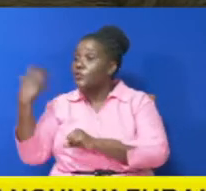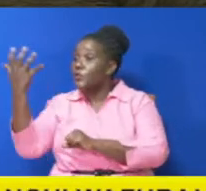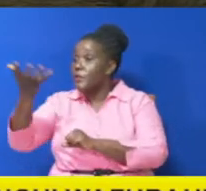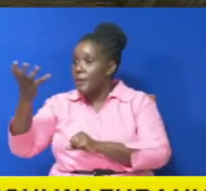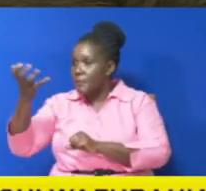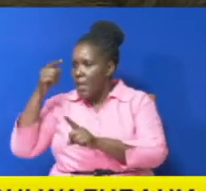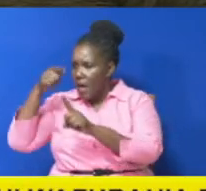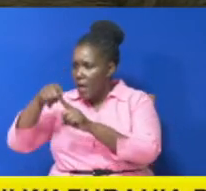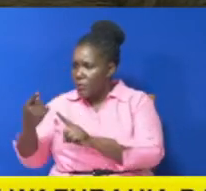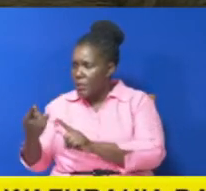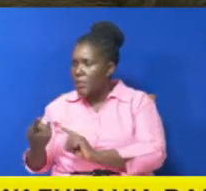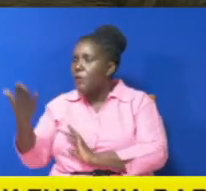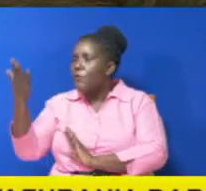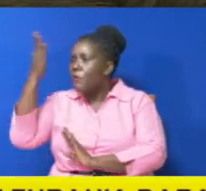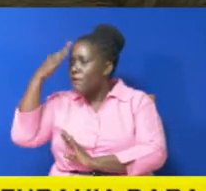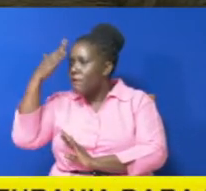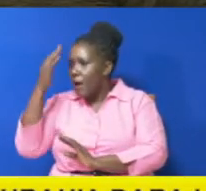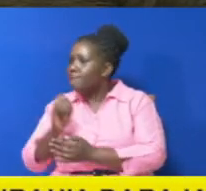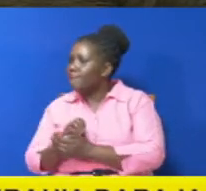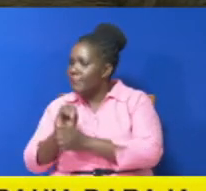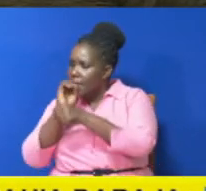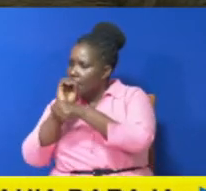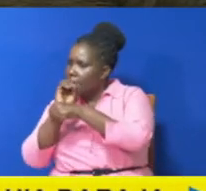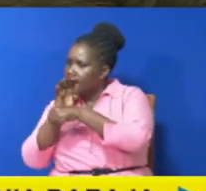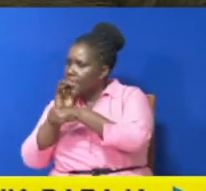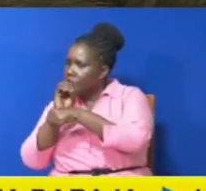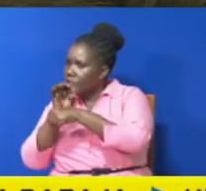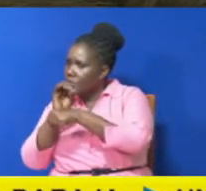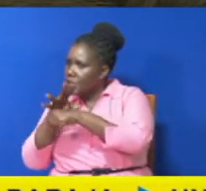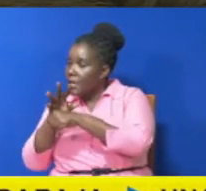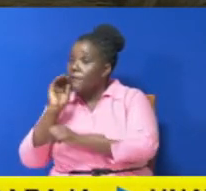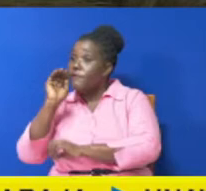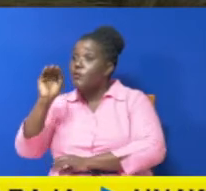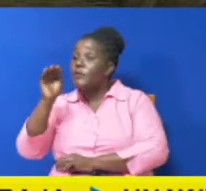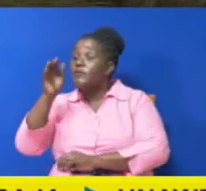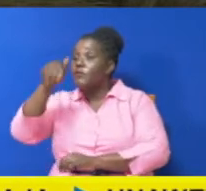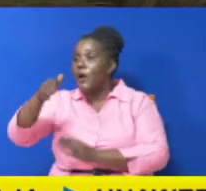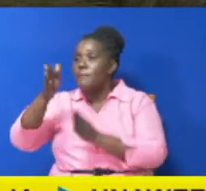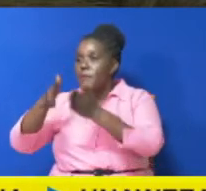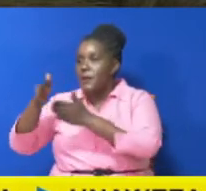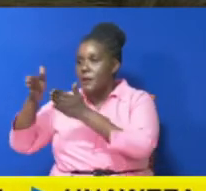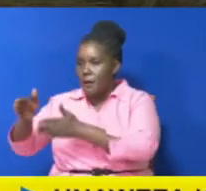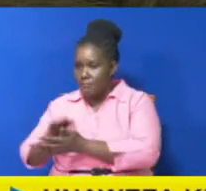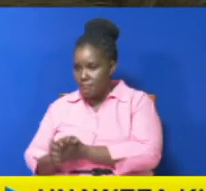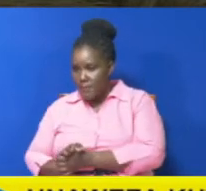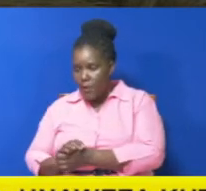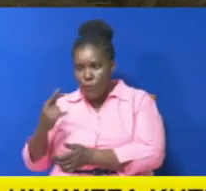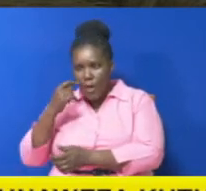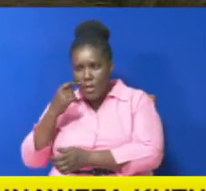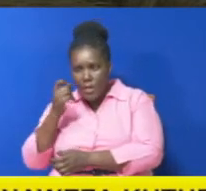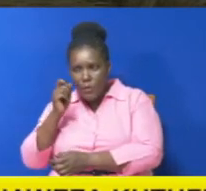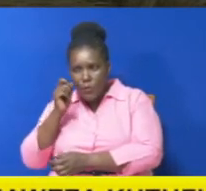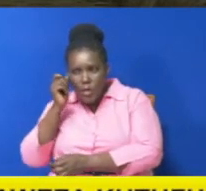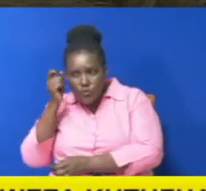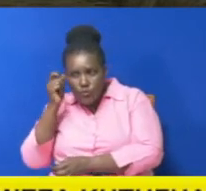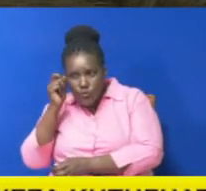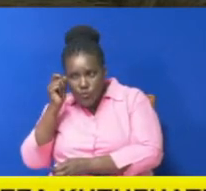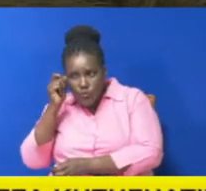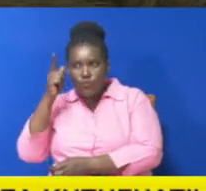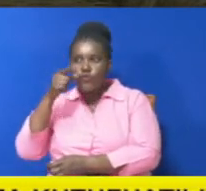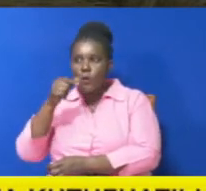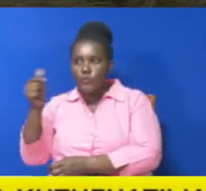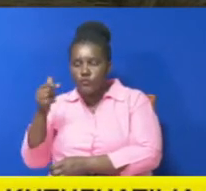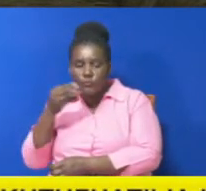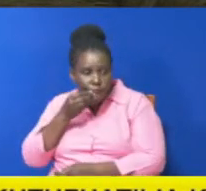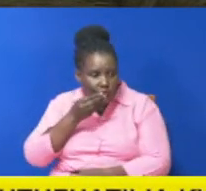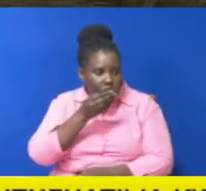viashiria vya usafishaji haramu wa binadamu na wajue hatua za kuchukua, ikiwa ni pamoja na kutoa ripoti kwa mamlaka husika, kuanzia